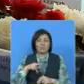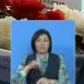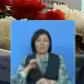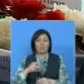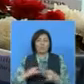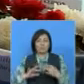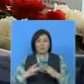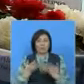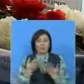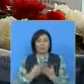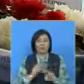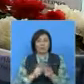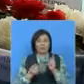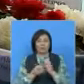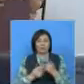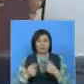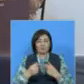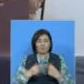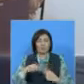базы данных по реабилитации жертв